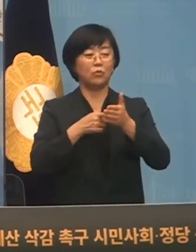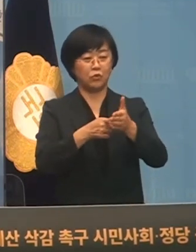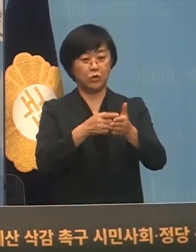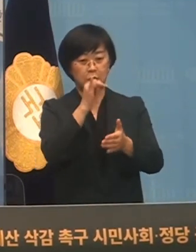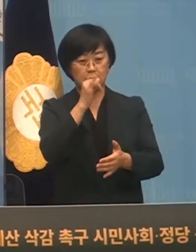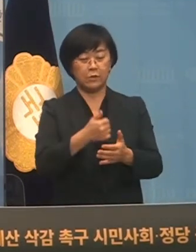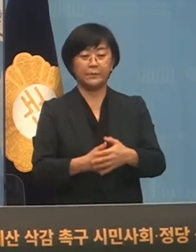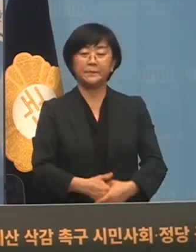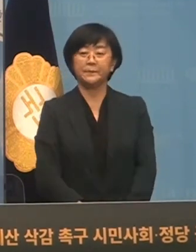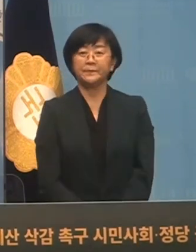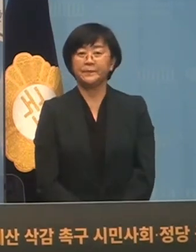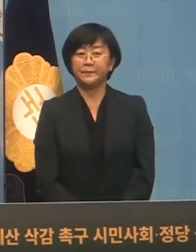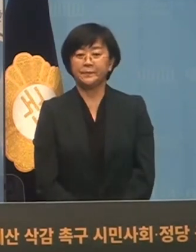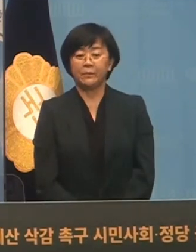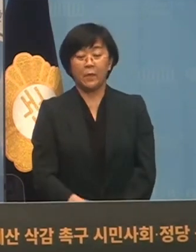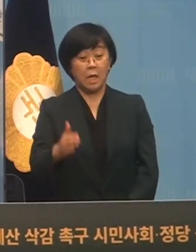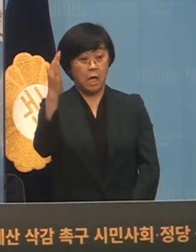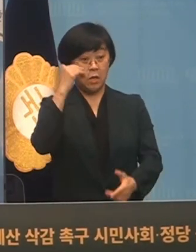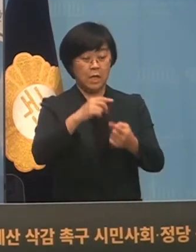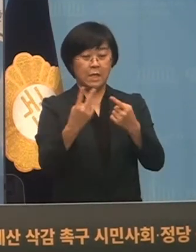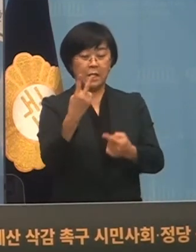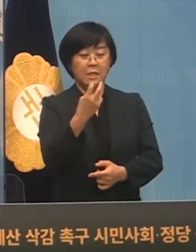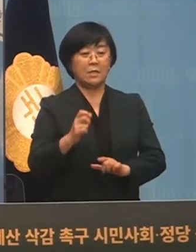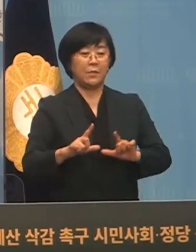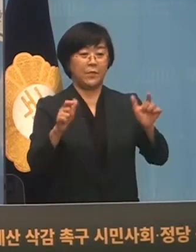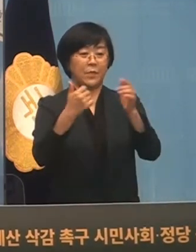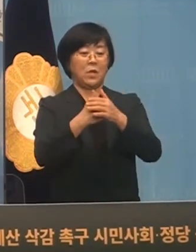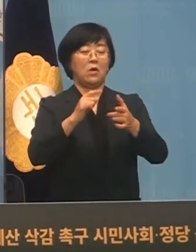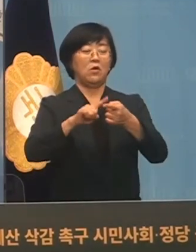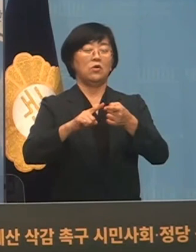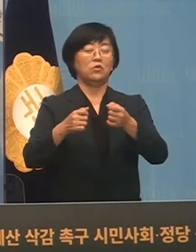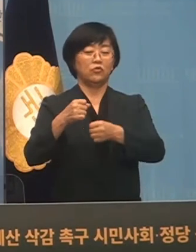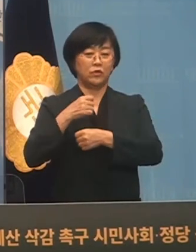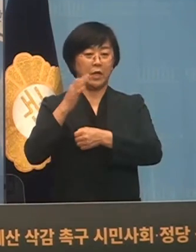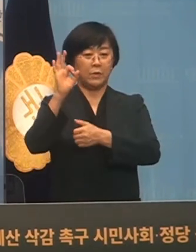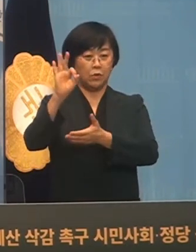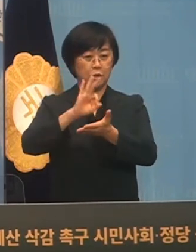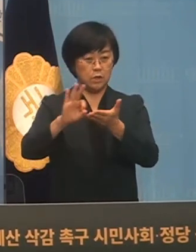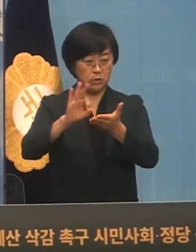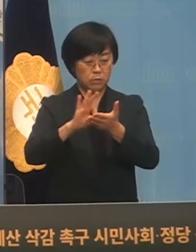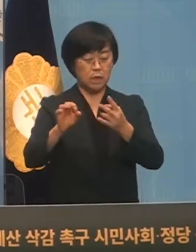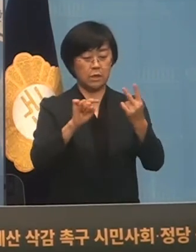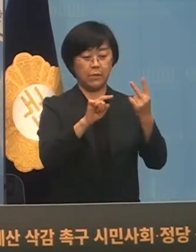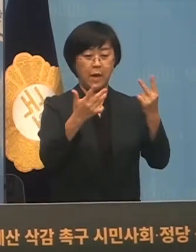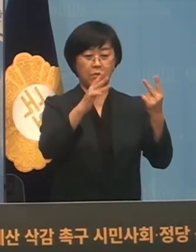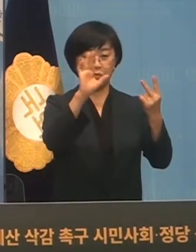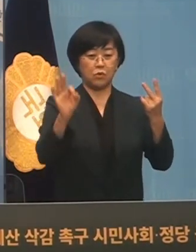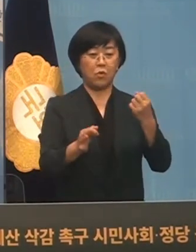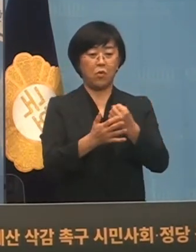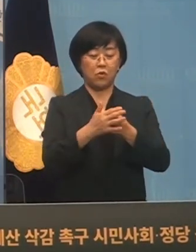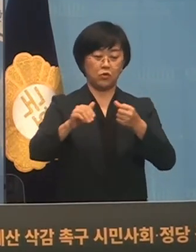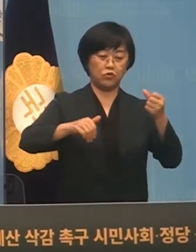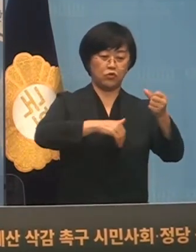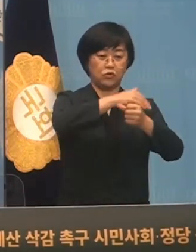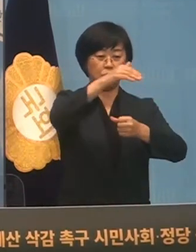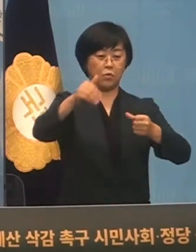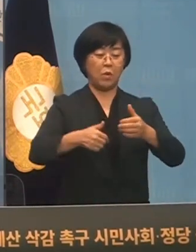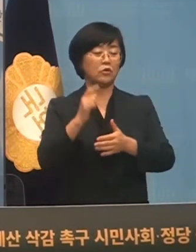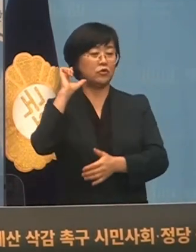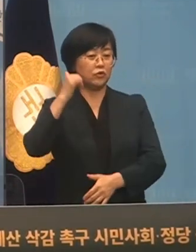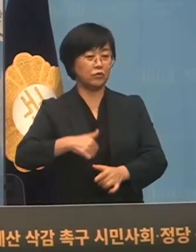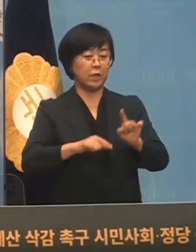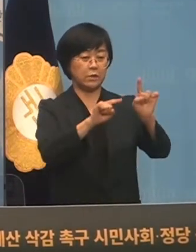것으로 알려졌습니다. 한국의 2020년 GDP 대비 군사비 지출 규모는 약 2.8%로 소위 주변국이라 일컫는